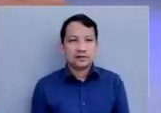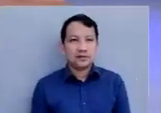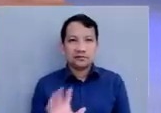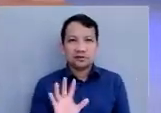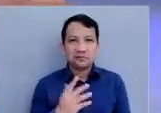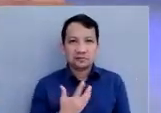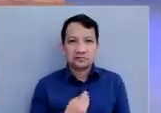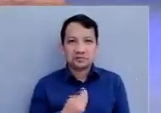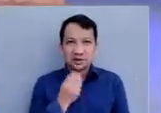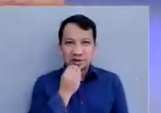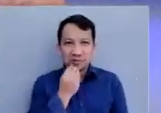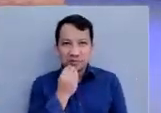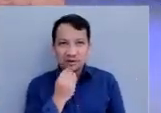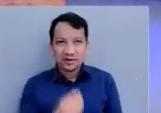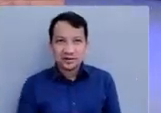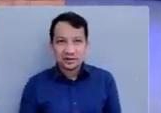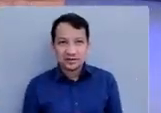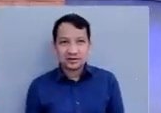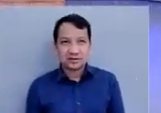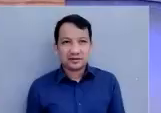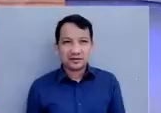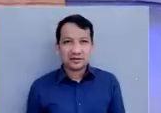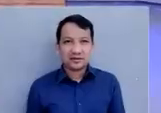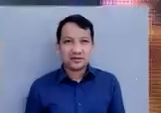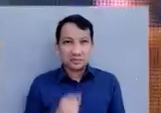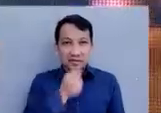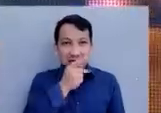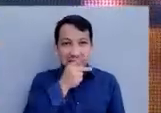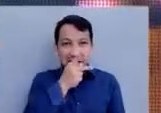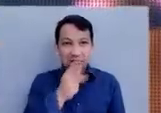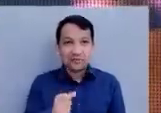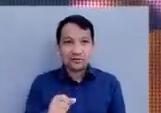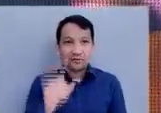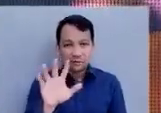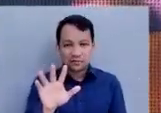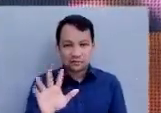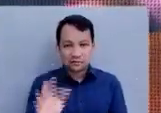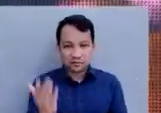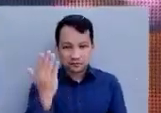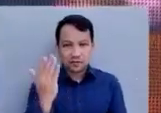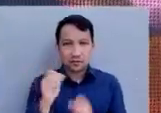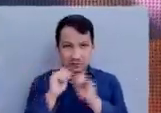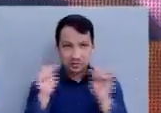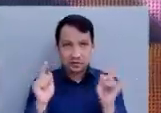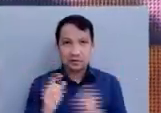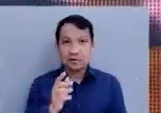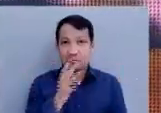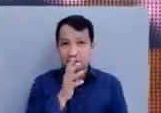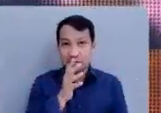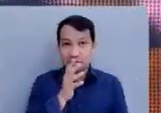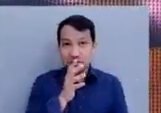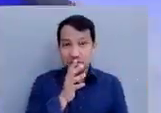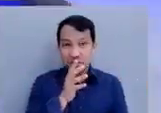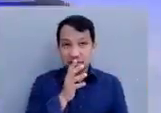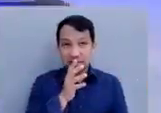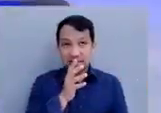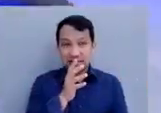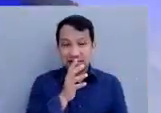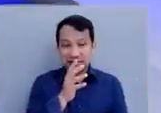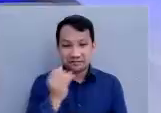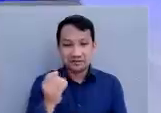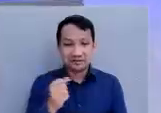nga para sa mga maaga gumising meryenda na ito ' ba kung 5:00 tayo gumising karamihan ng mga nanay diyan meryenda na to